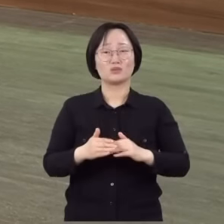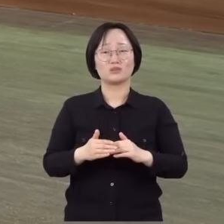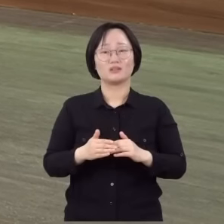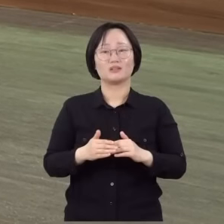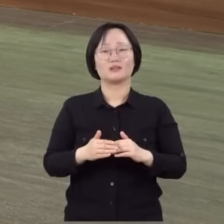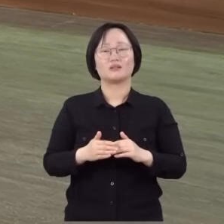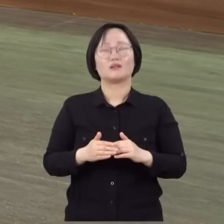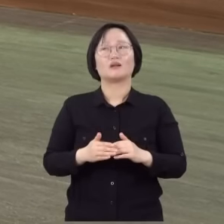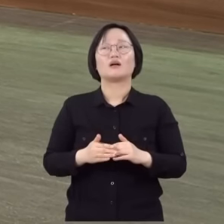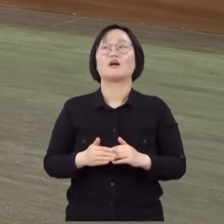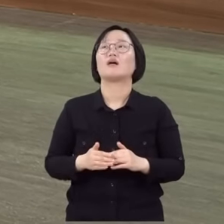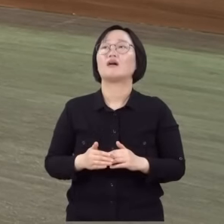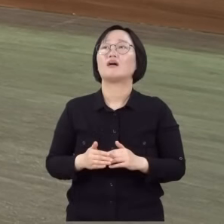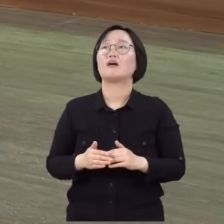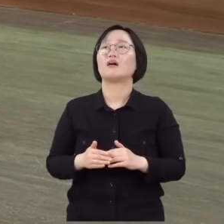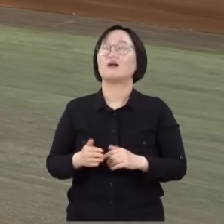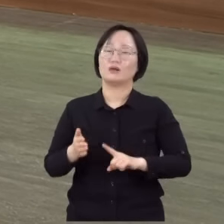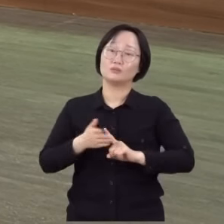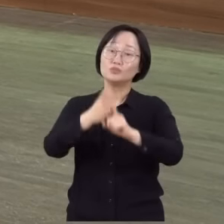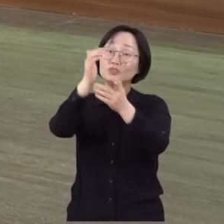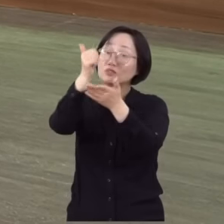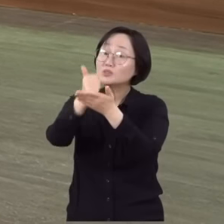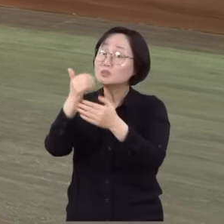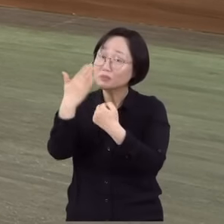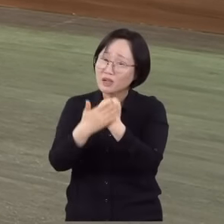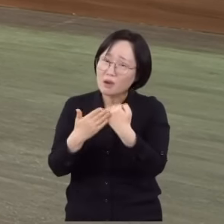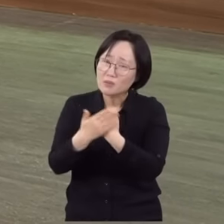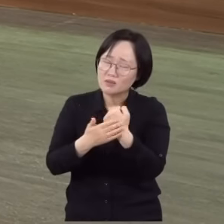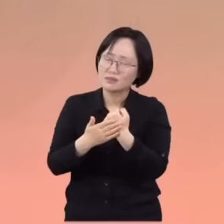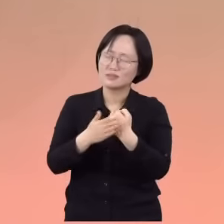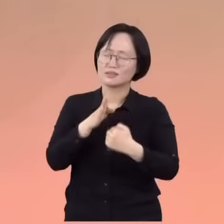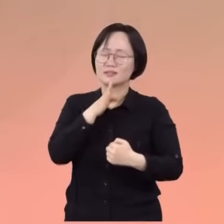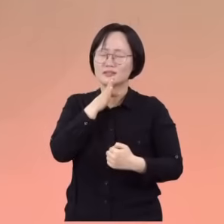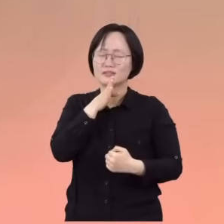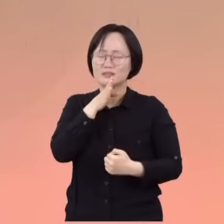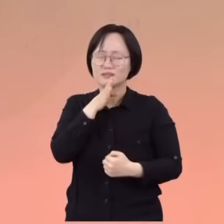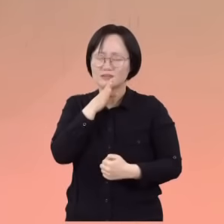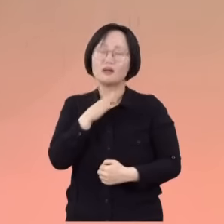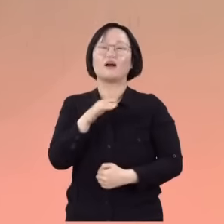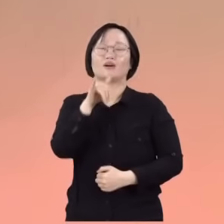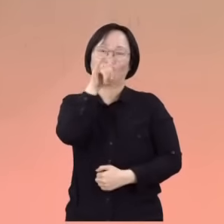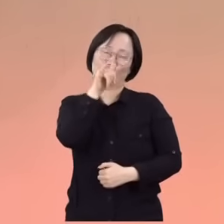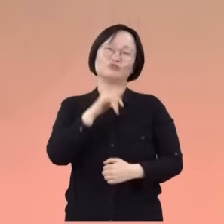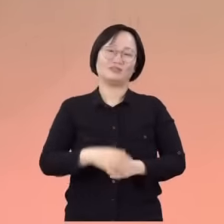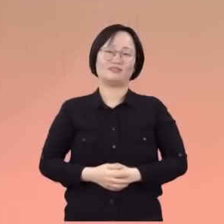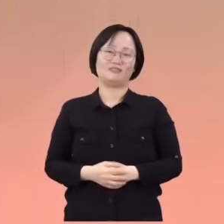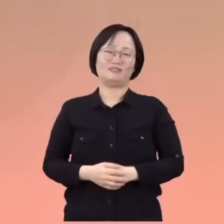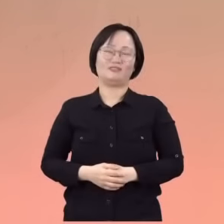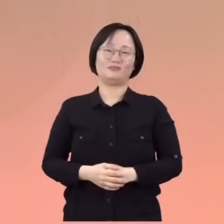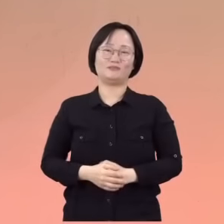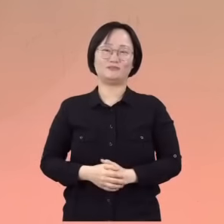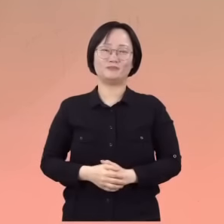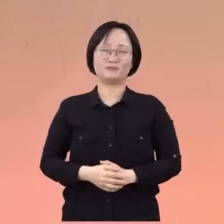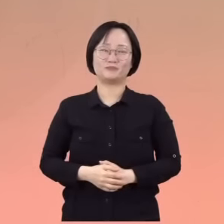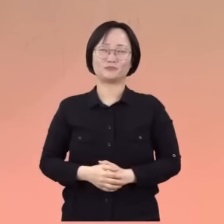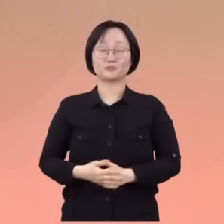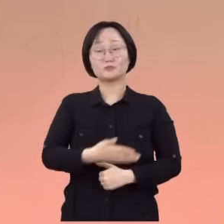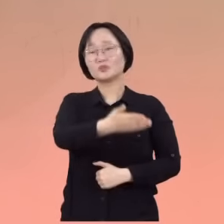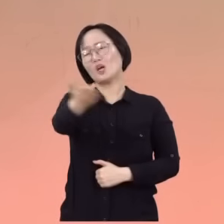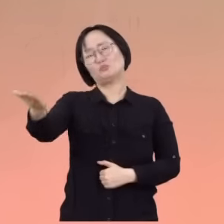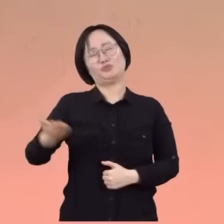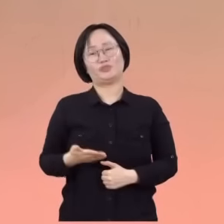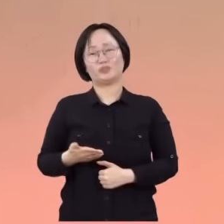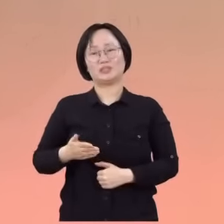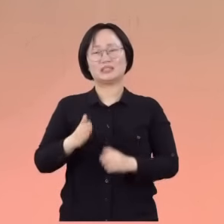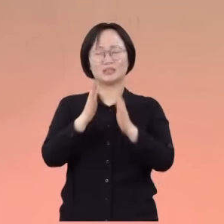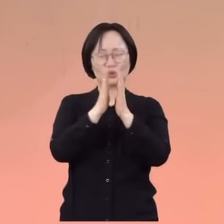부처님의 가피가 분명히 있구나 그래서 여러분 기도한다고 해서 죽을